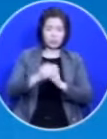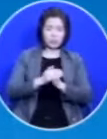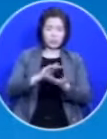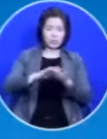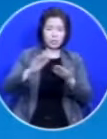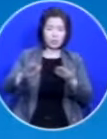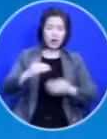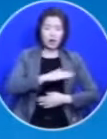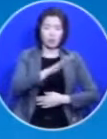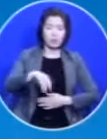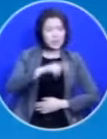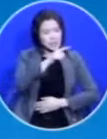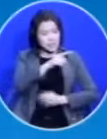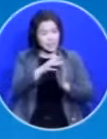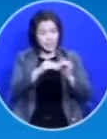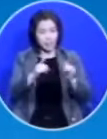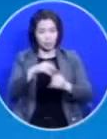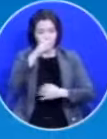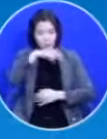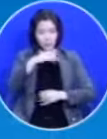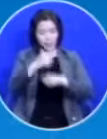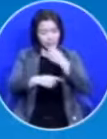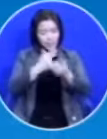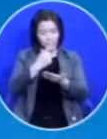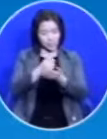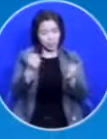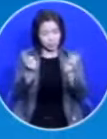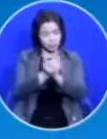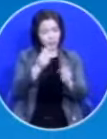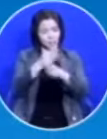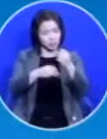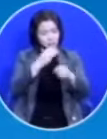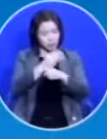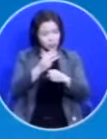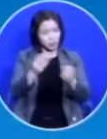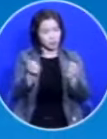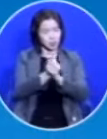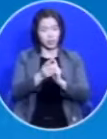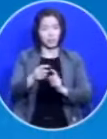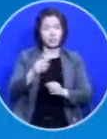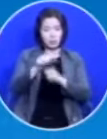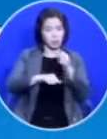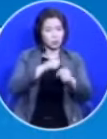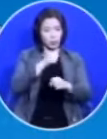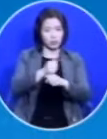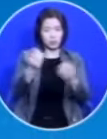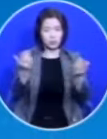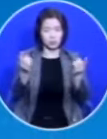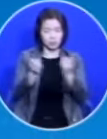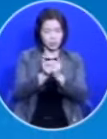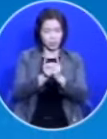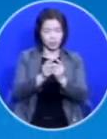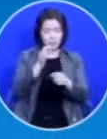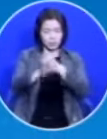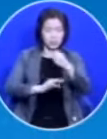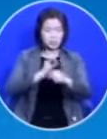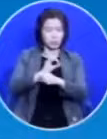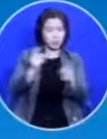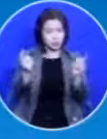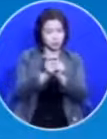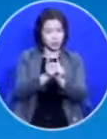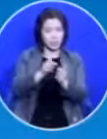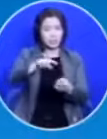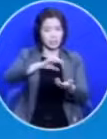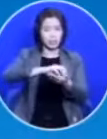우리는 그 사람을 그죠 1년을 만났는지 3년을 만났는지 뭐 5년을 만났는지 10년을 만났는지